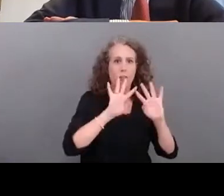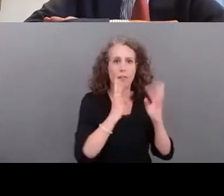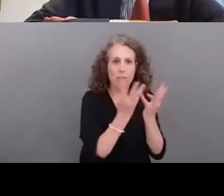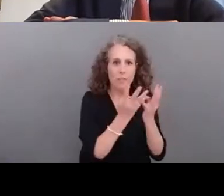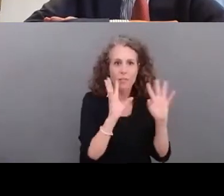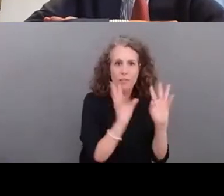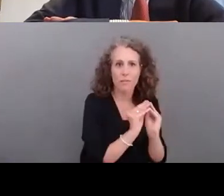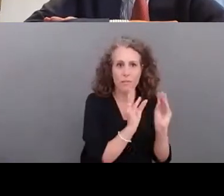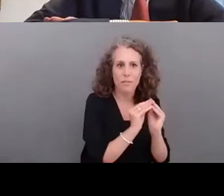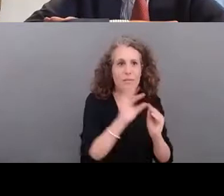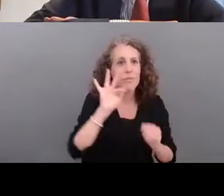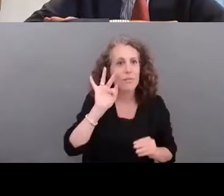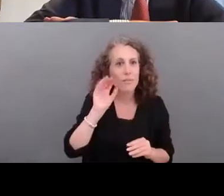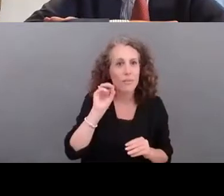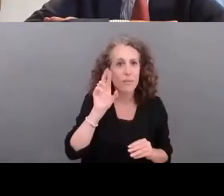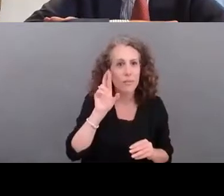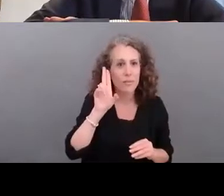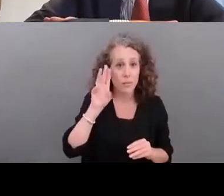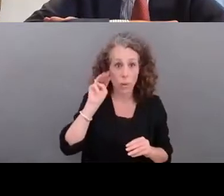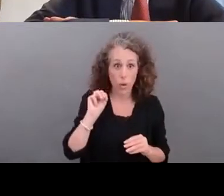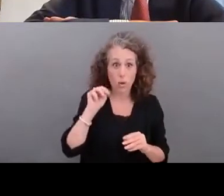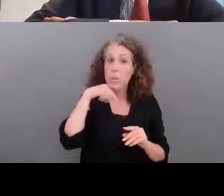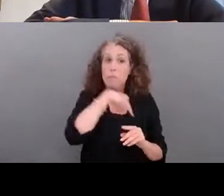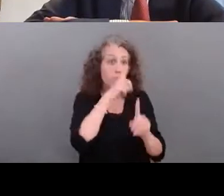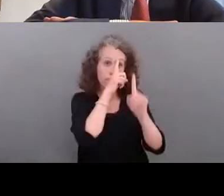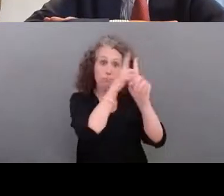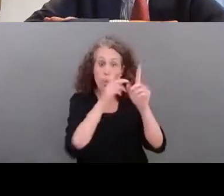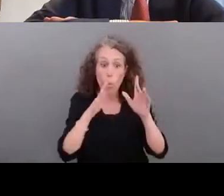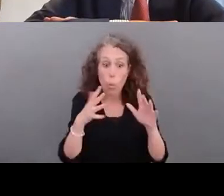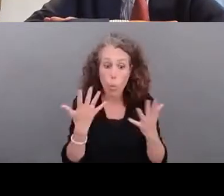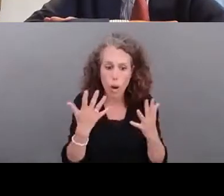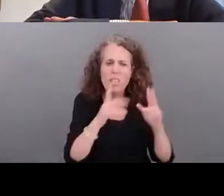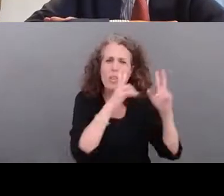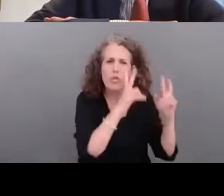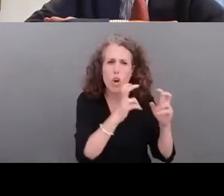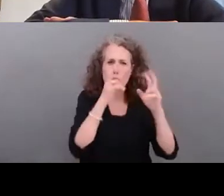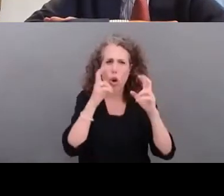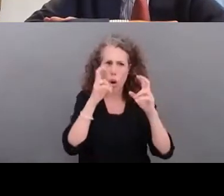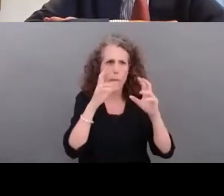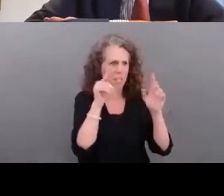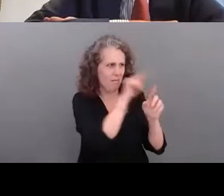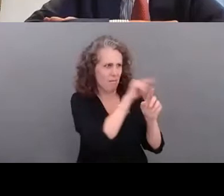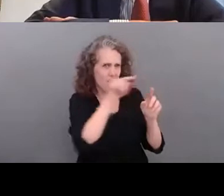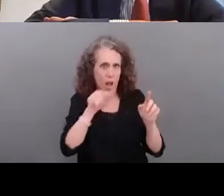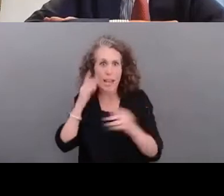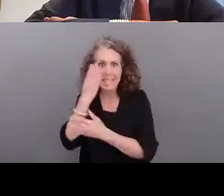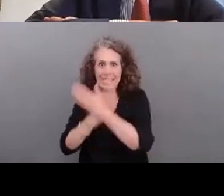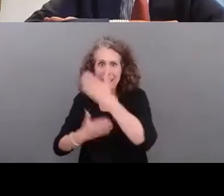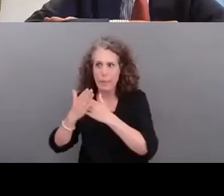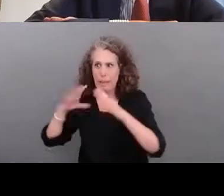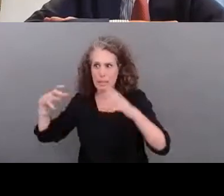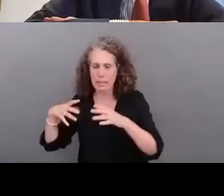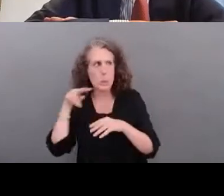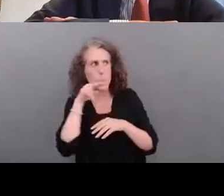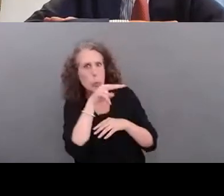civile. Ce forum cherche à souligner les aspects actuels qui sont d'intérêt général à notre